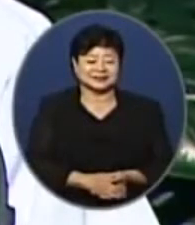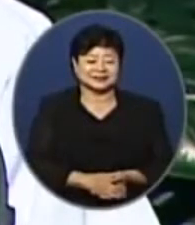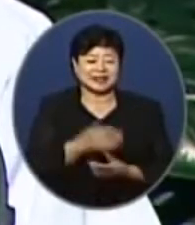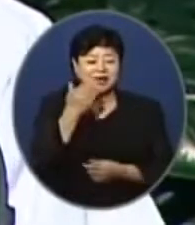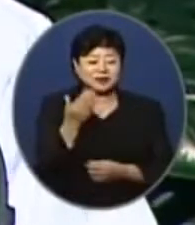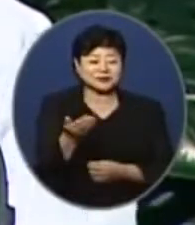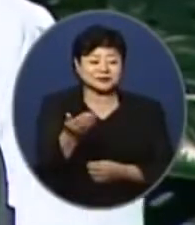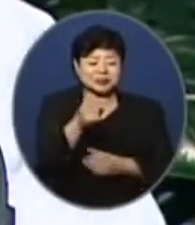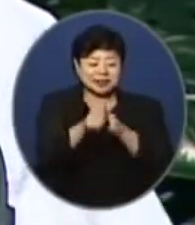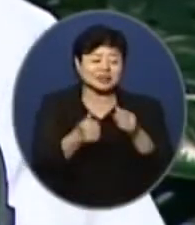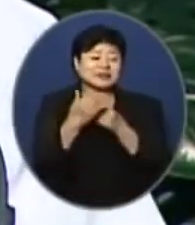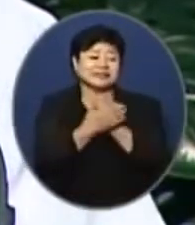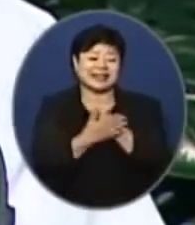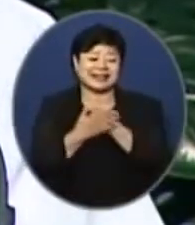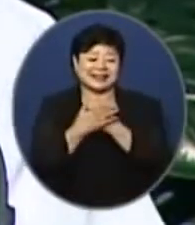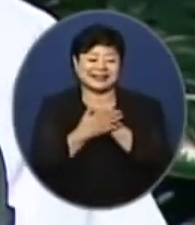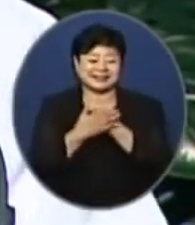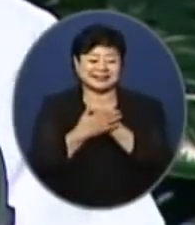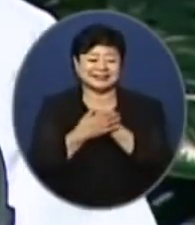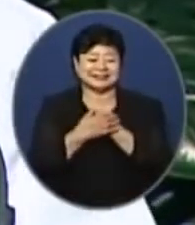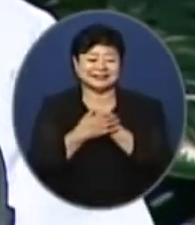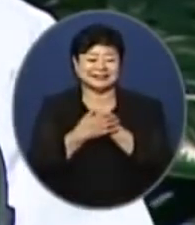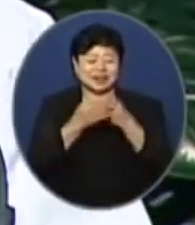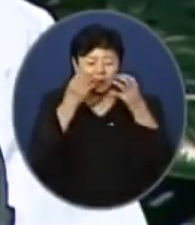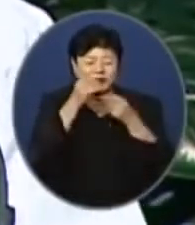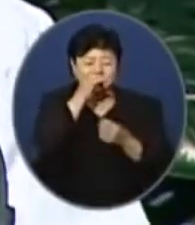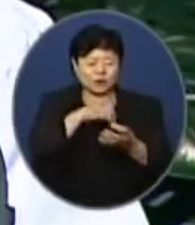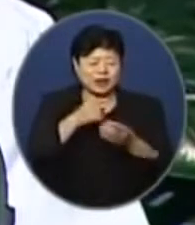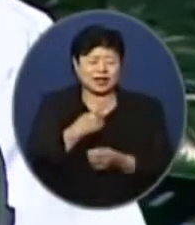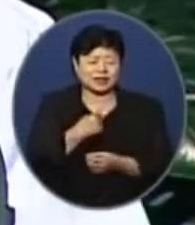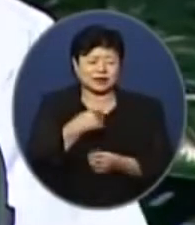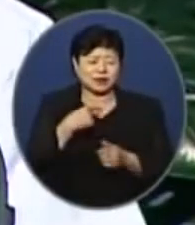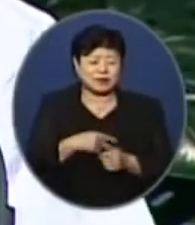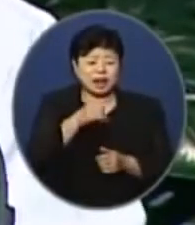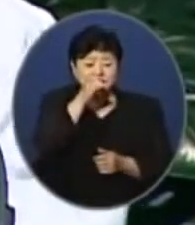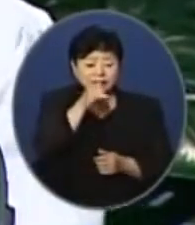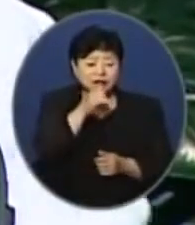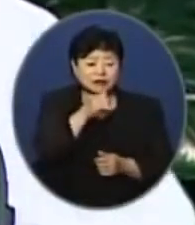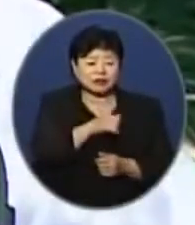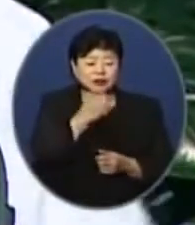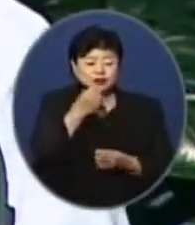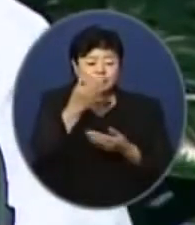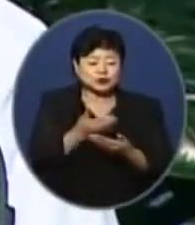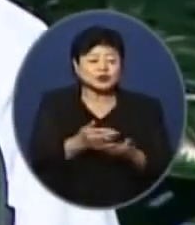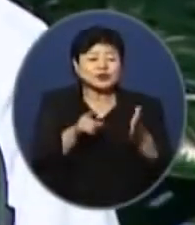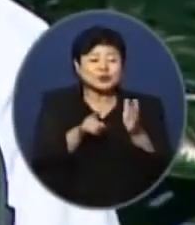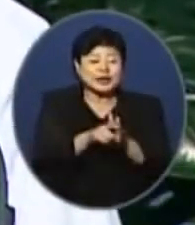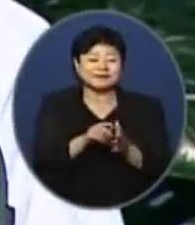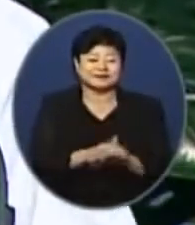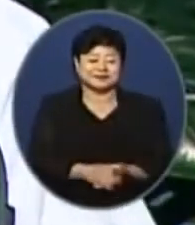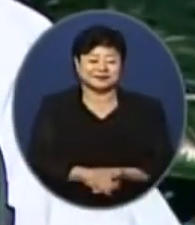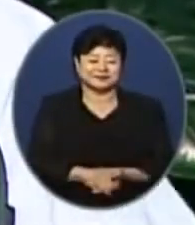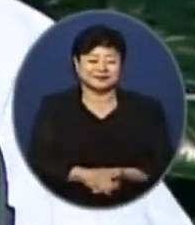여러분 하나님의 은혜입니다. 고난이 있고 환난이 있고 핍박이 있는 것은 우리에게 축복을 주기 위함인